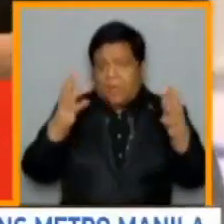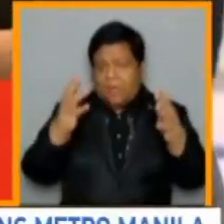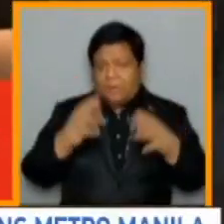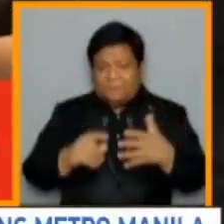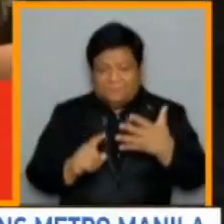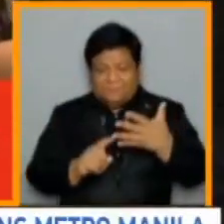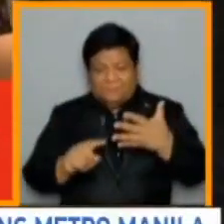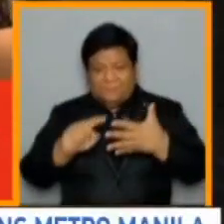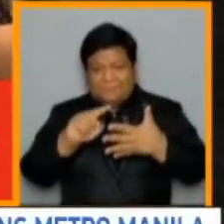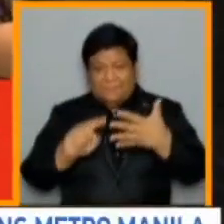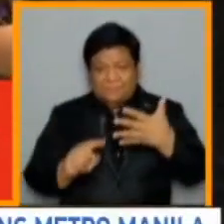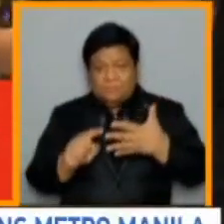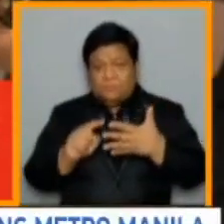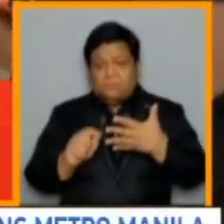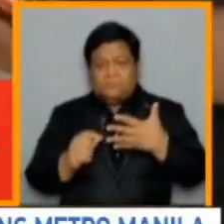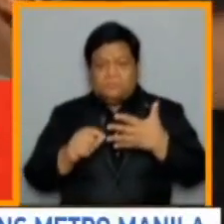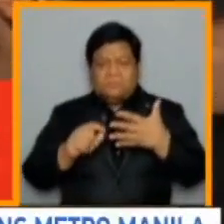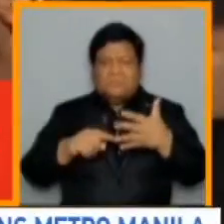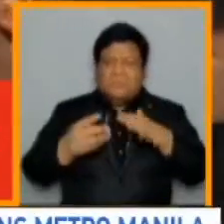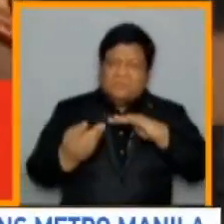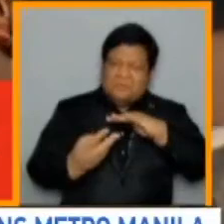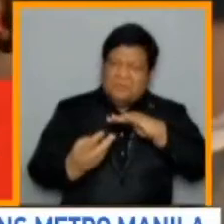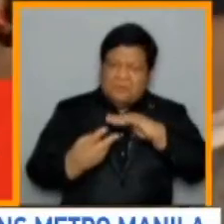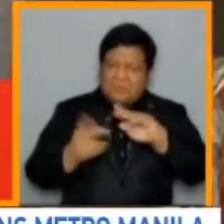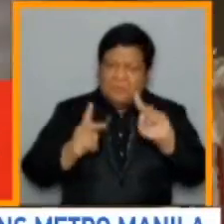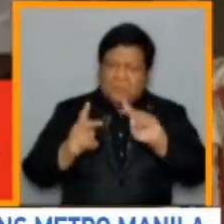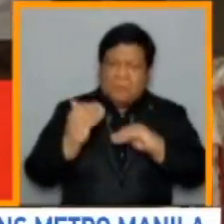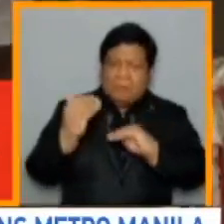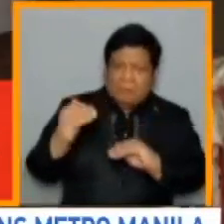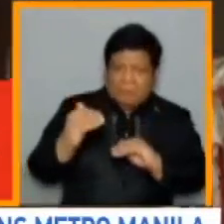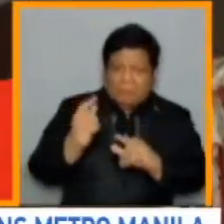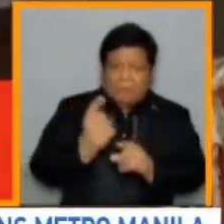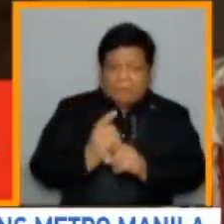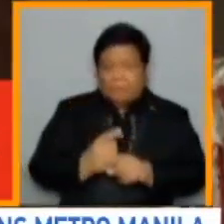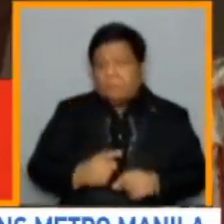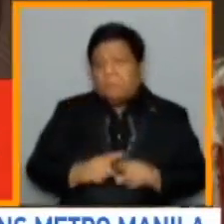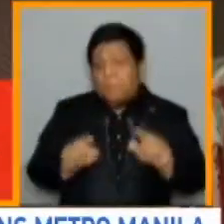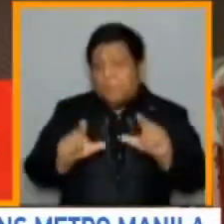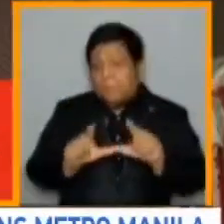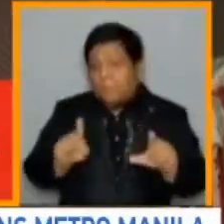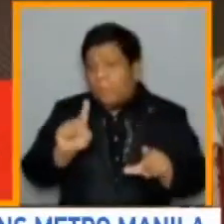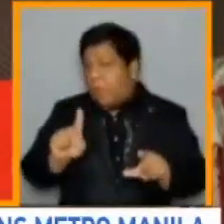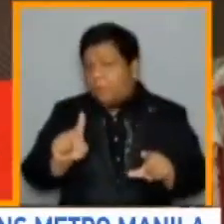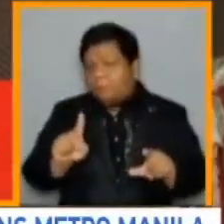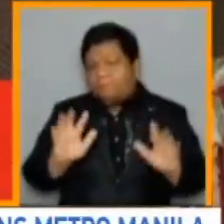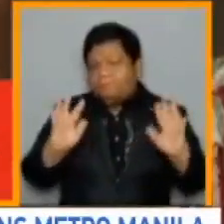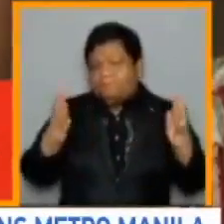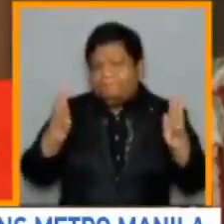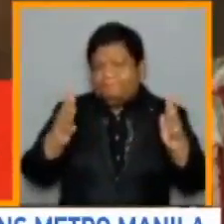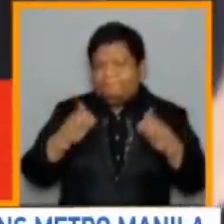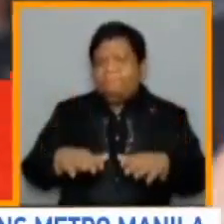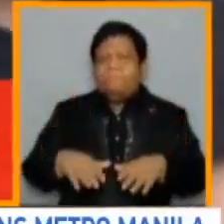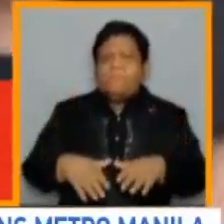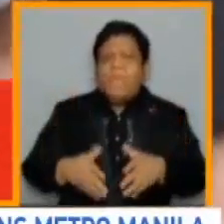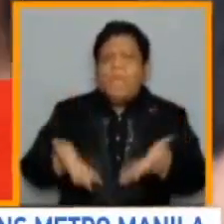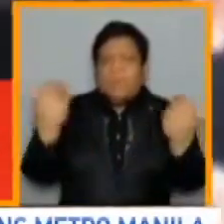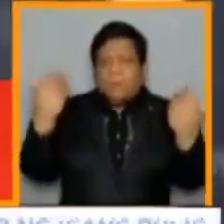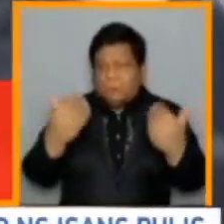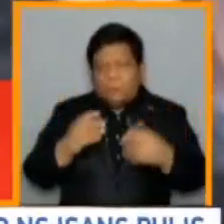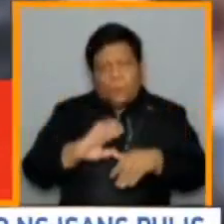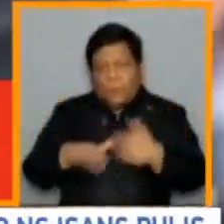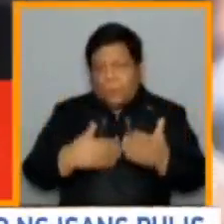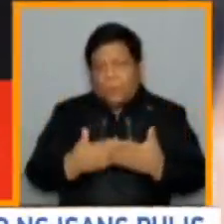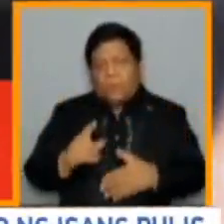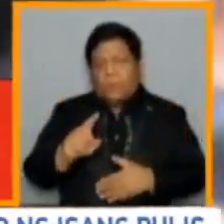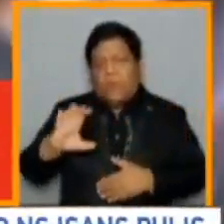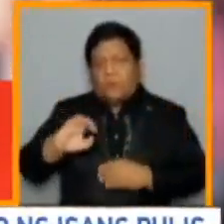sa mga lugar na may 3Cs. No? Sa alert level 1, wala na po yung capacity restrictions. Ang kailangan lang po i-impose dyan, yung minimum public